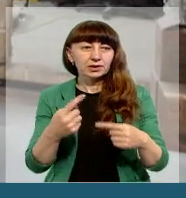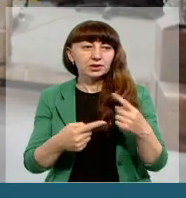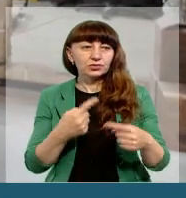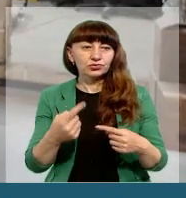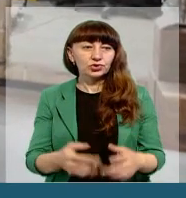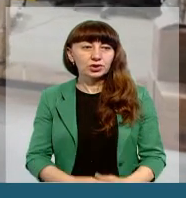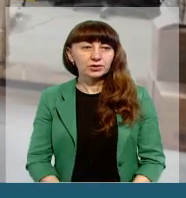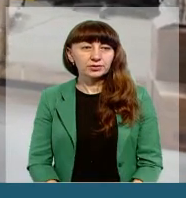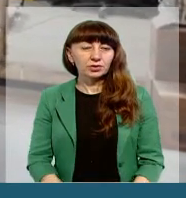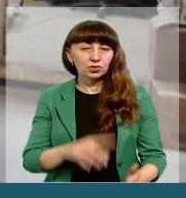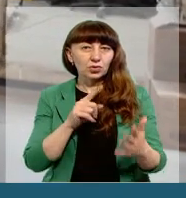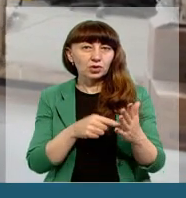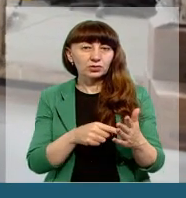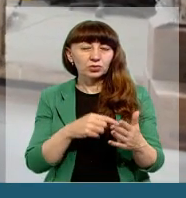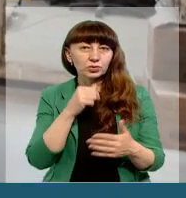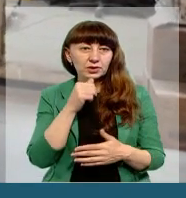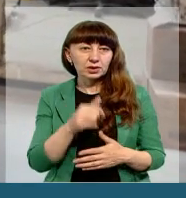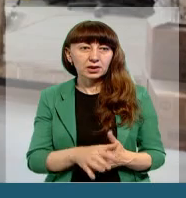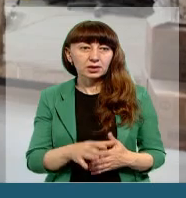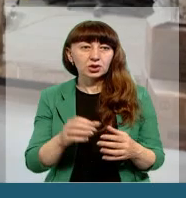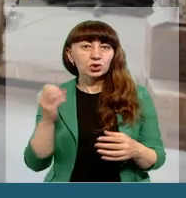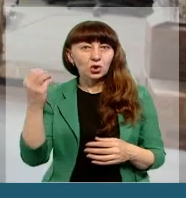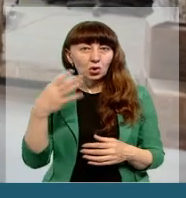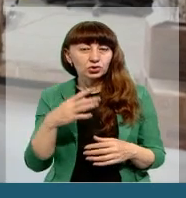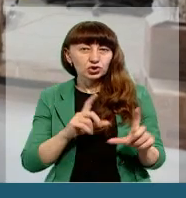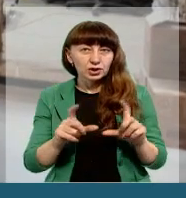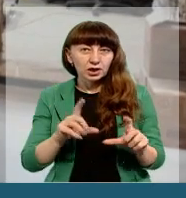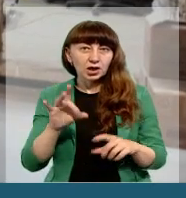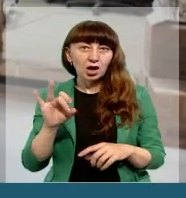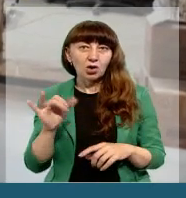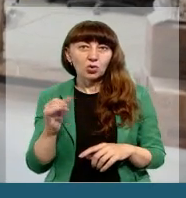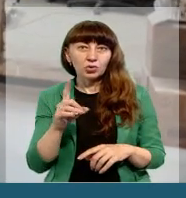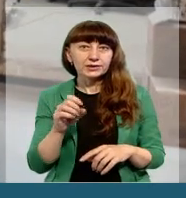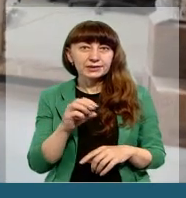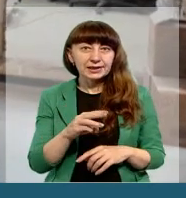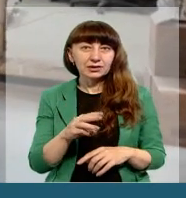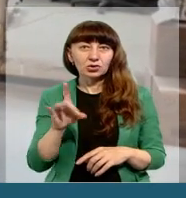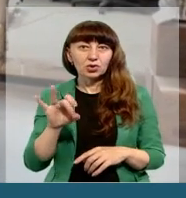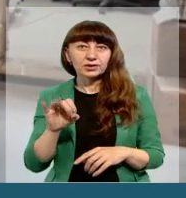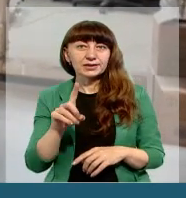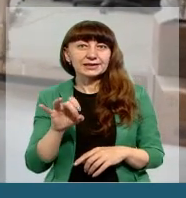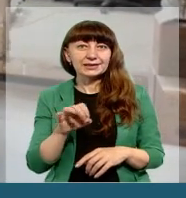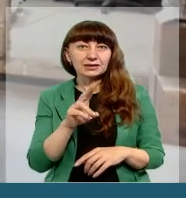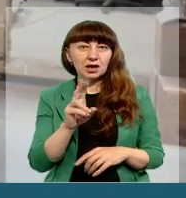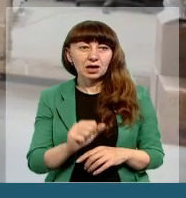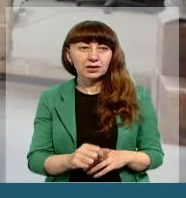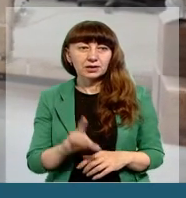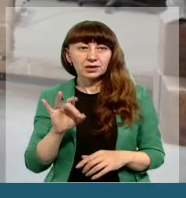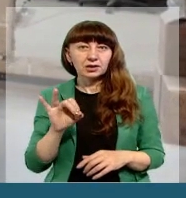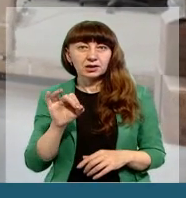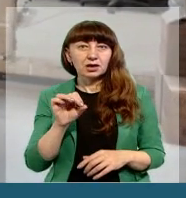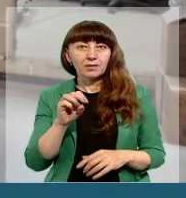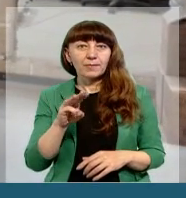сети города Кустаная. То есть это «Солнечный», это «Раузеты», это «Корзинка»,